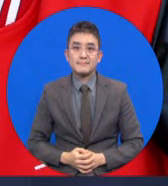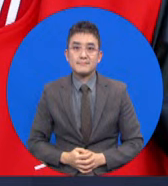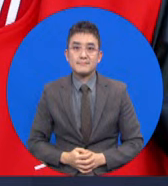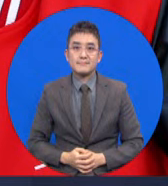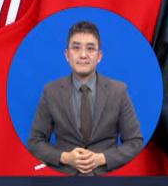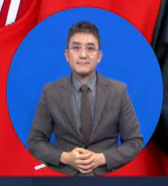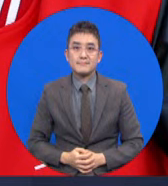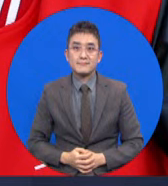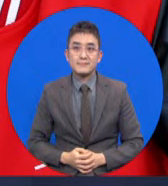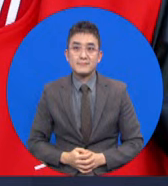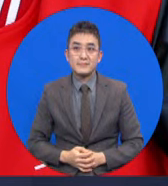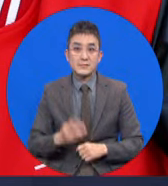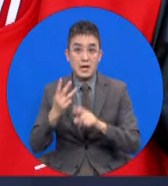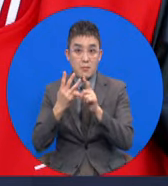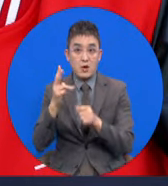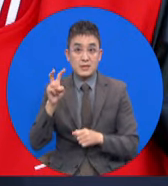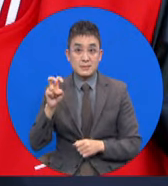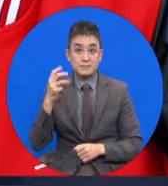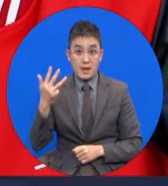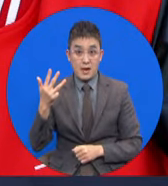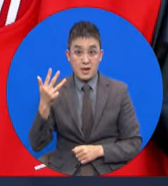자, 28일부터 어제까지